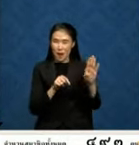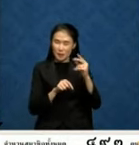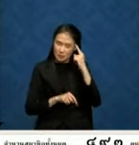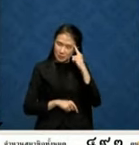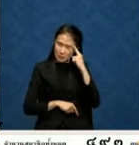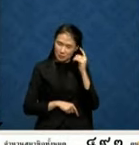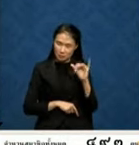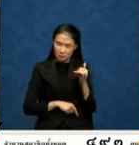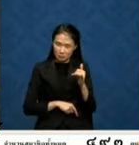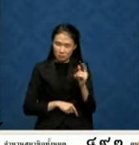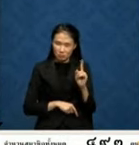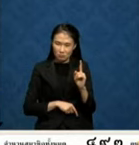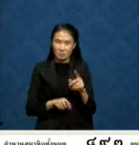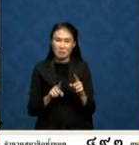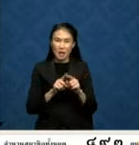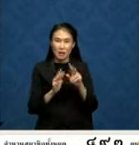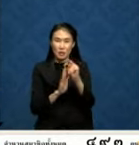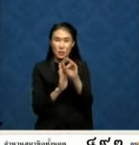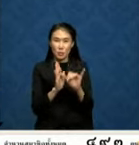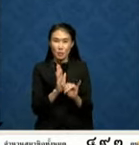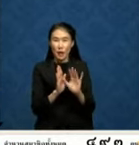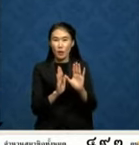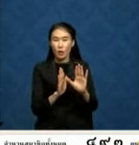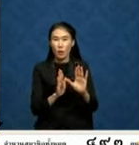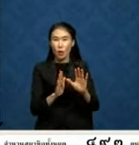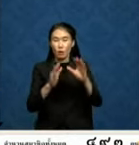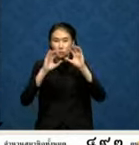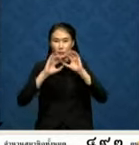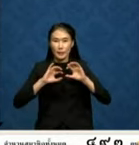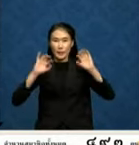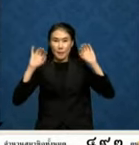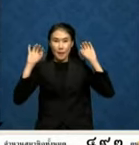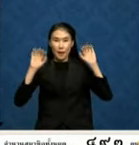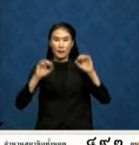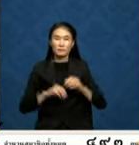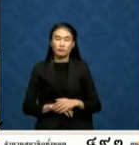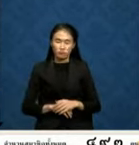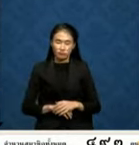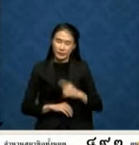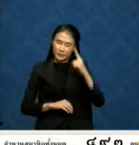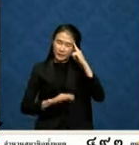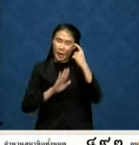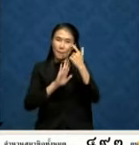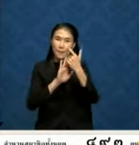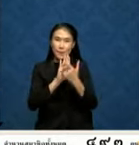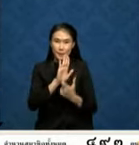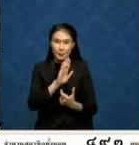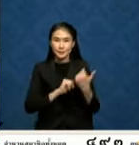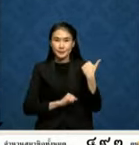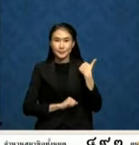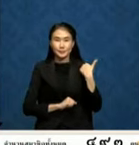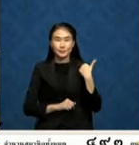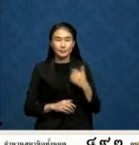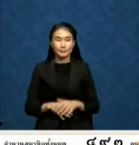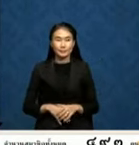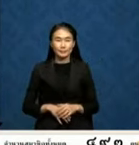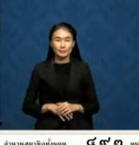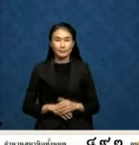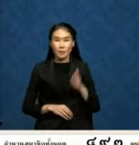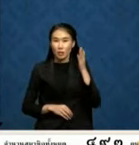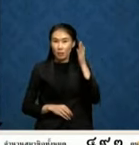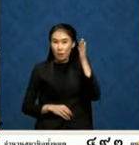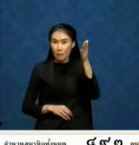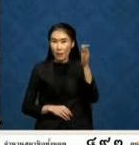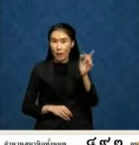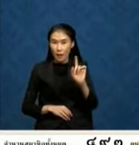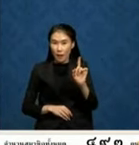ามที่ทางนโยบายที่ทางรัฐบาลได้มีกำหนดไว้นะครับสำหรับในอนาคตอีกส่วนหนึ่ง